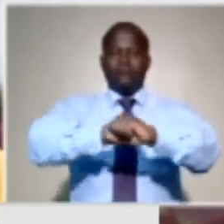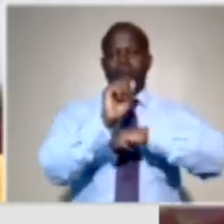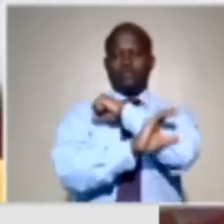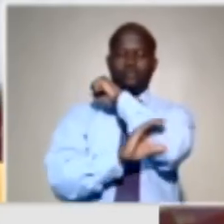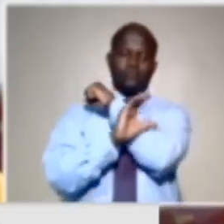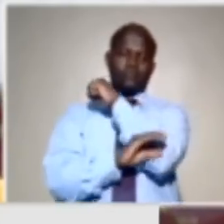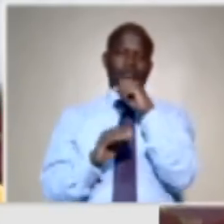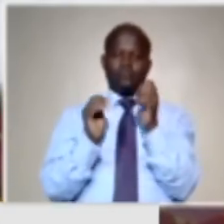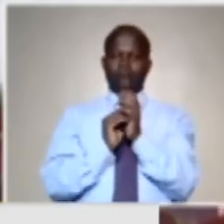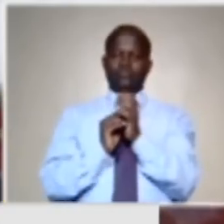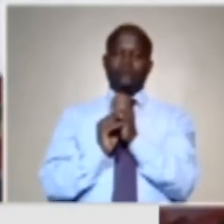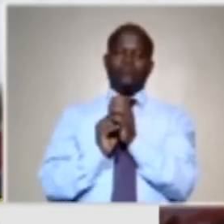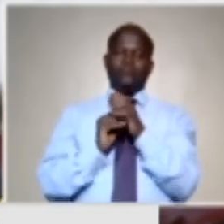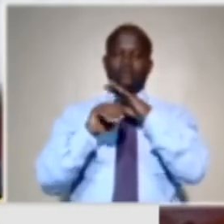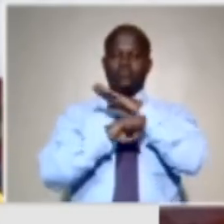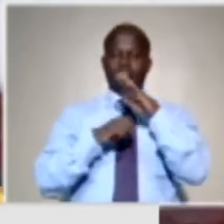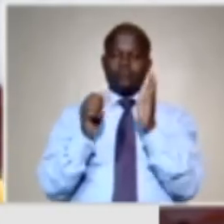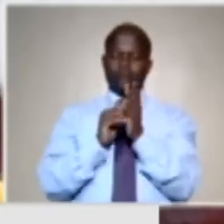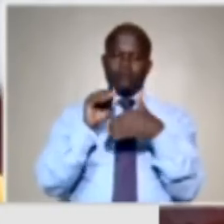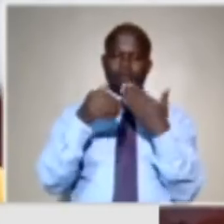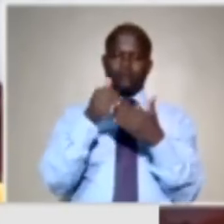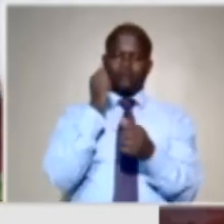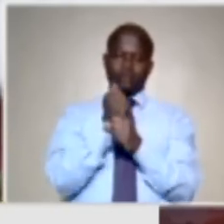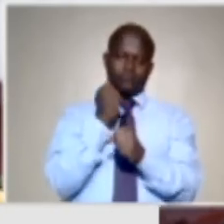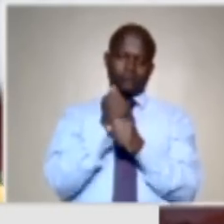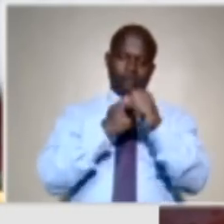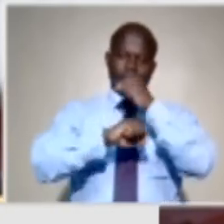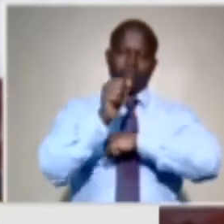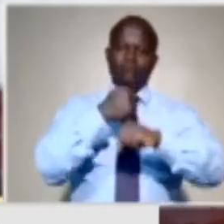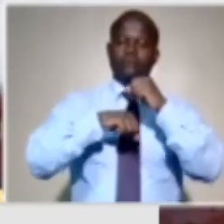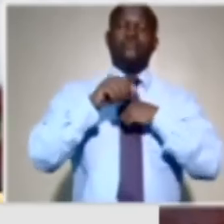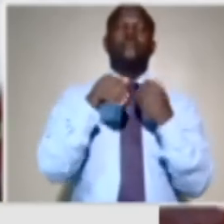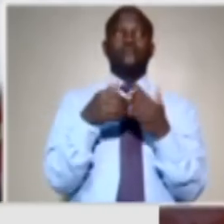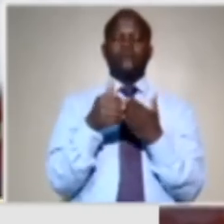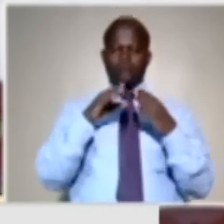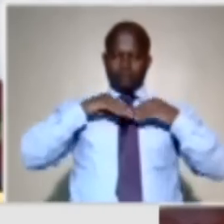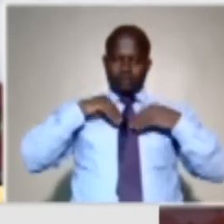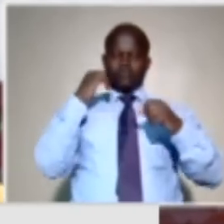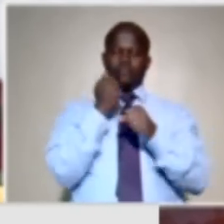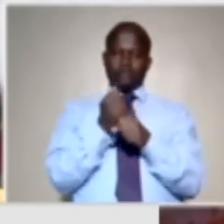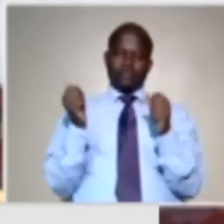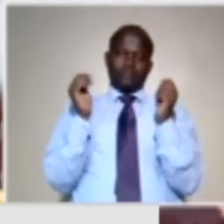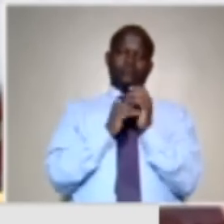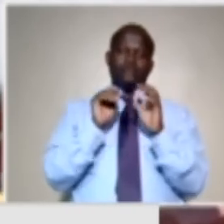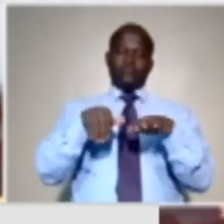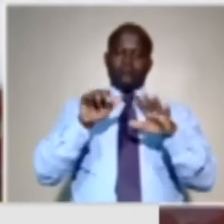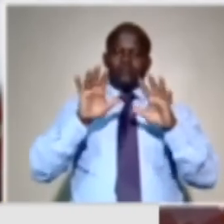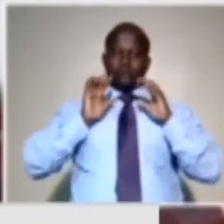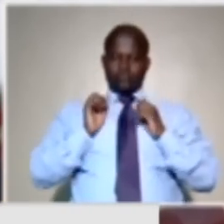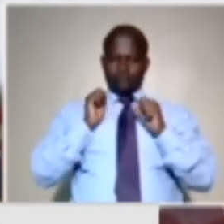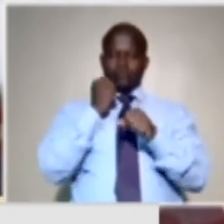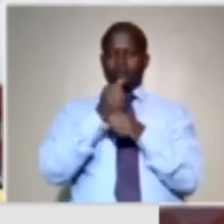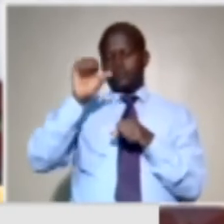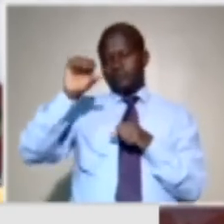gihugu, agomba kurengera ibidukikije, agomba gukora ibikorwa ibyemerewe gukorwa, agomba kwirinda gukora